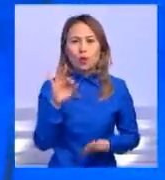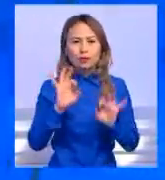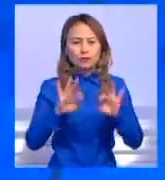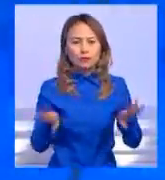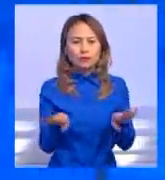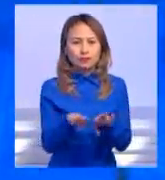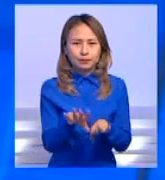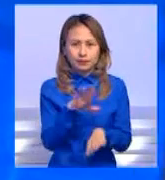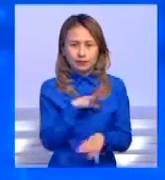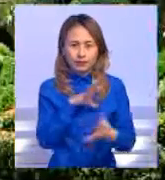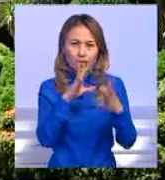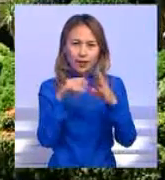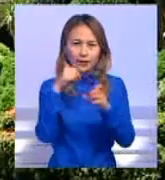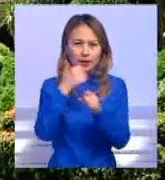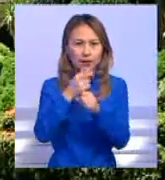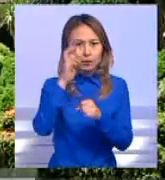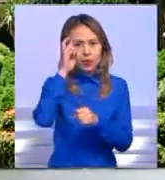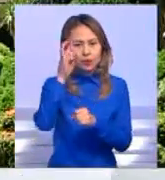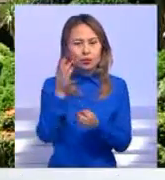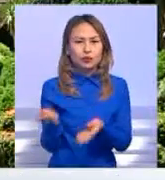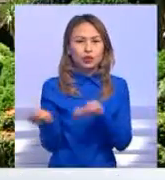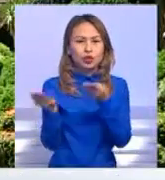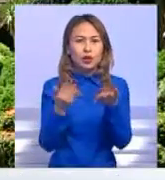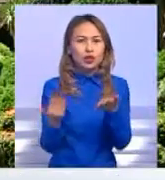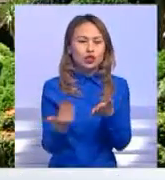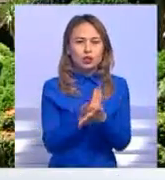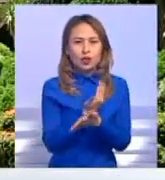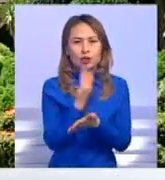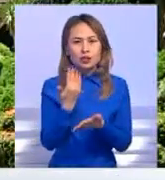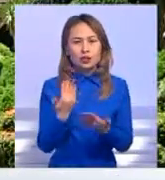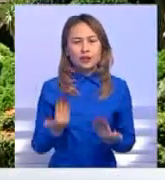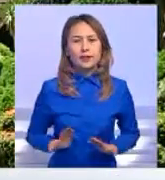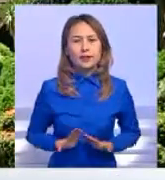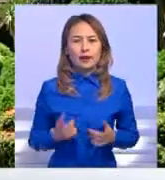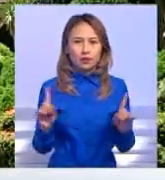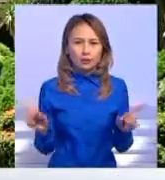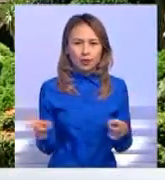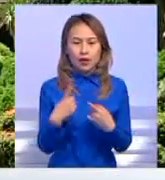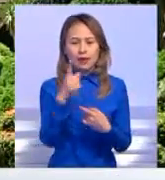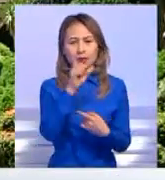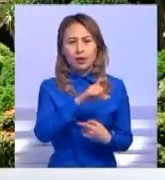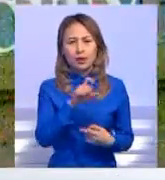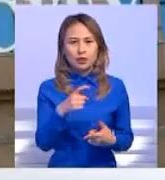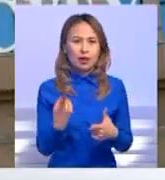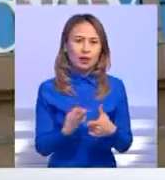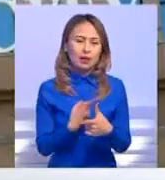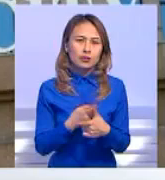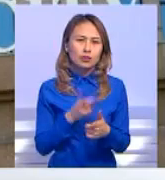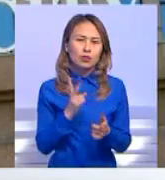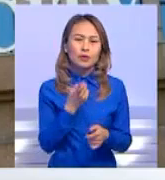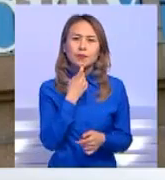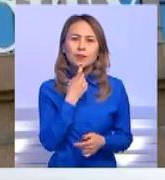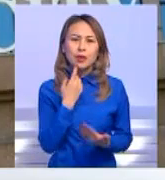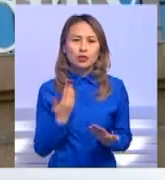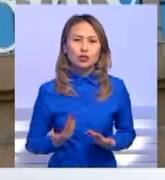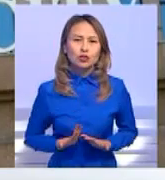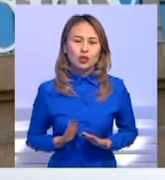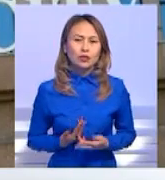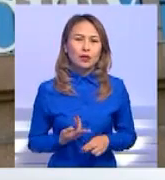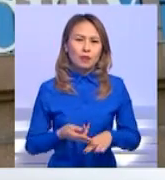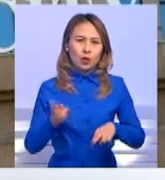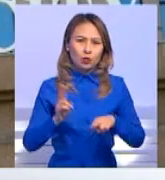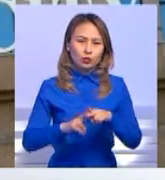осындай пікір білдірді. Оның айтуынша, елбасы ұсынған әлеуметтік жаңашылдық ең алдымен азаматтардың аз қорғалған